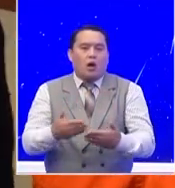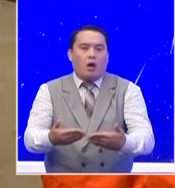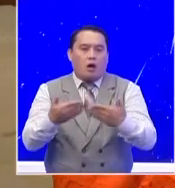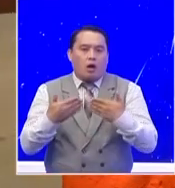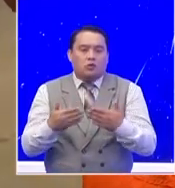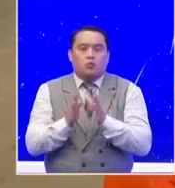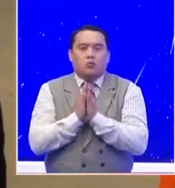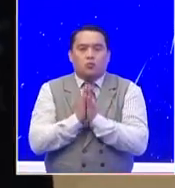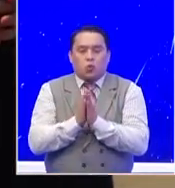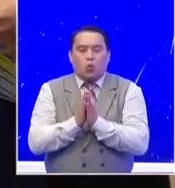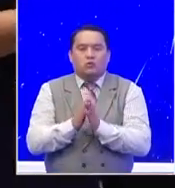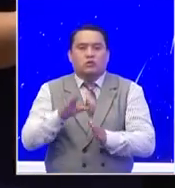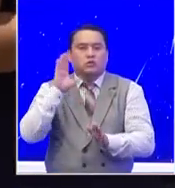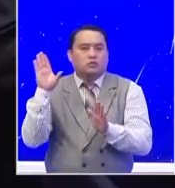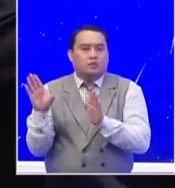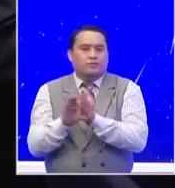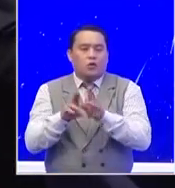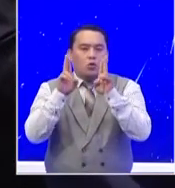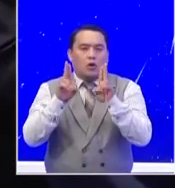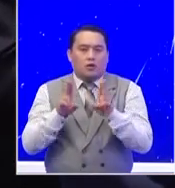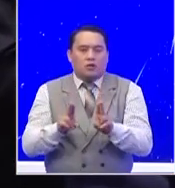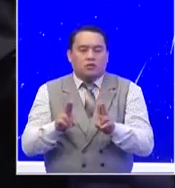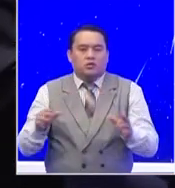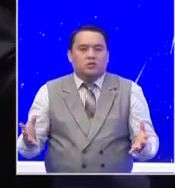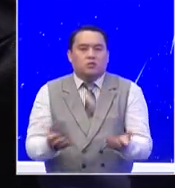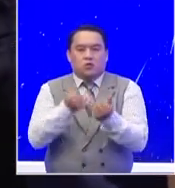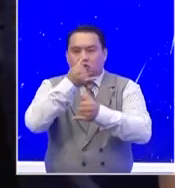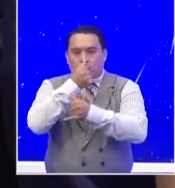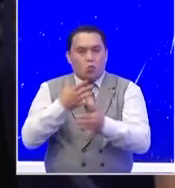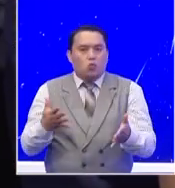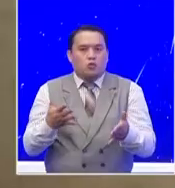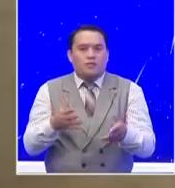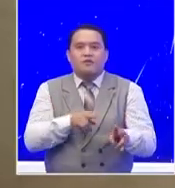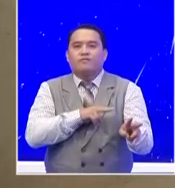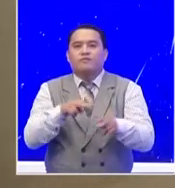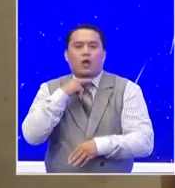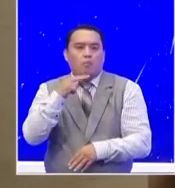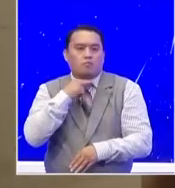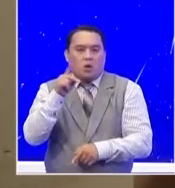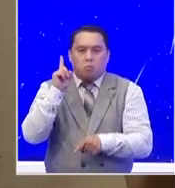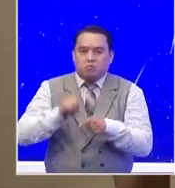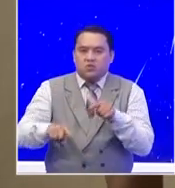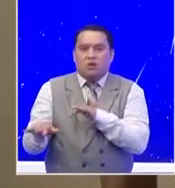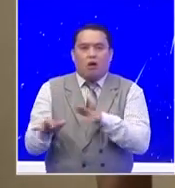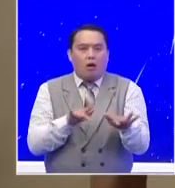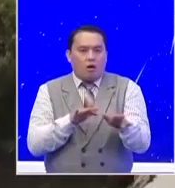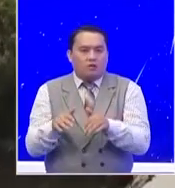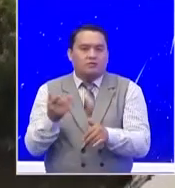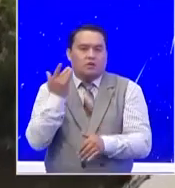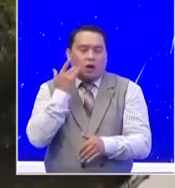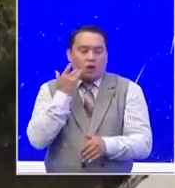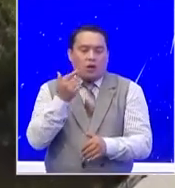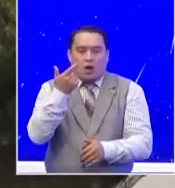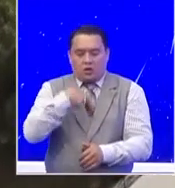алуға шақырады. Себебі құтқарушылар барлығын бірдей құтқара алмауы мүмкін. Қырағылық танытып, шапшаң қимылдағанымен әр